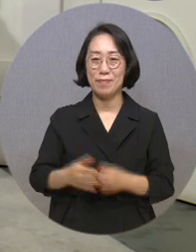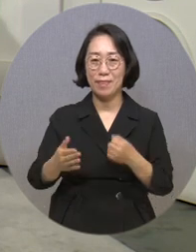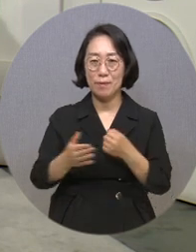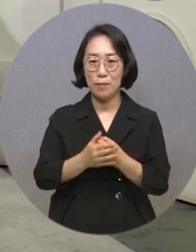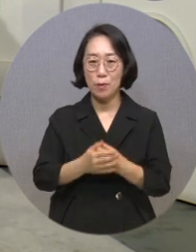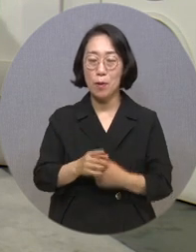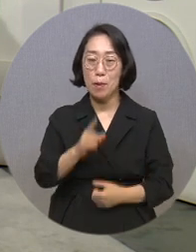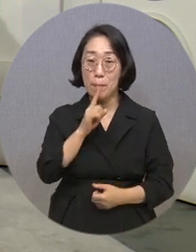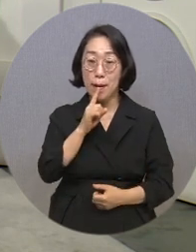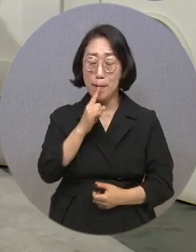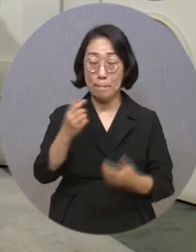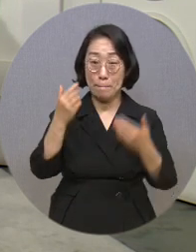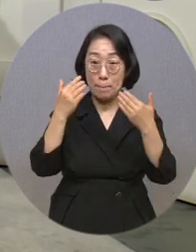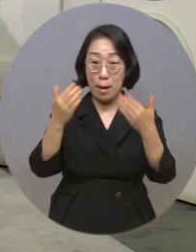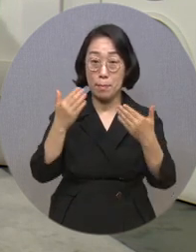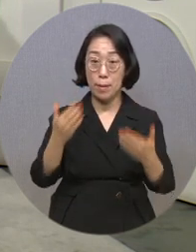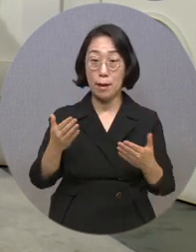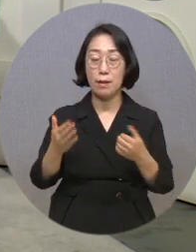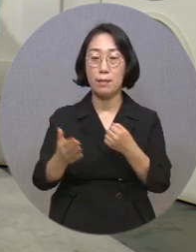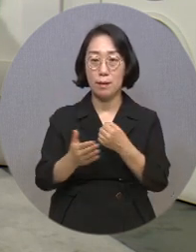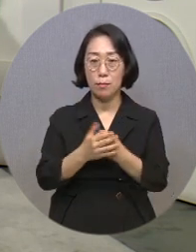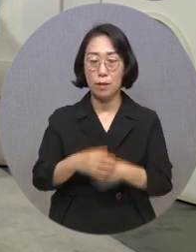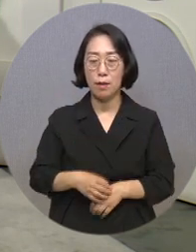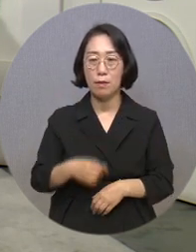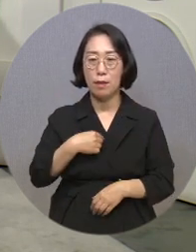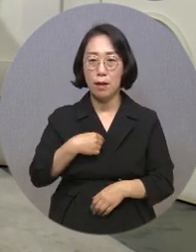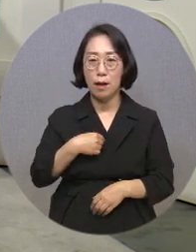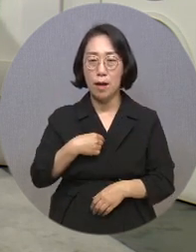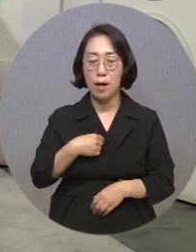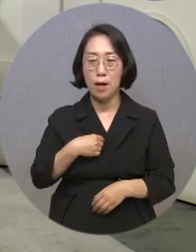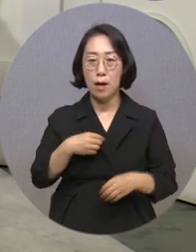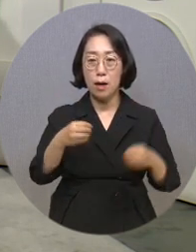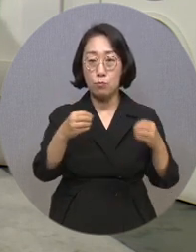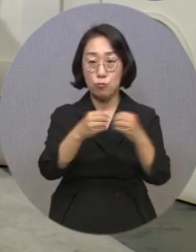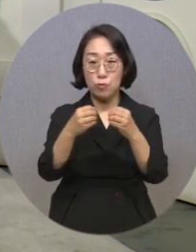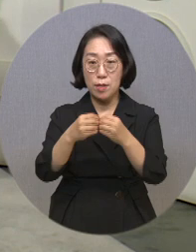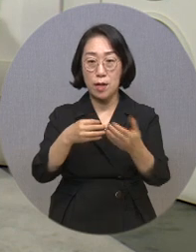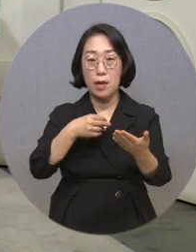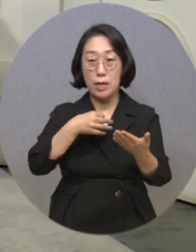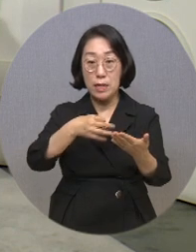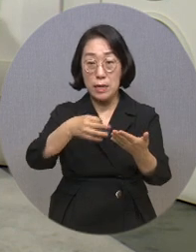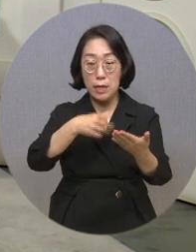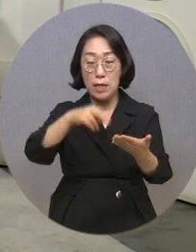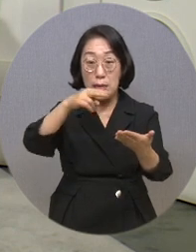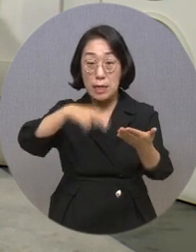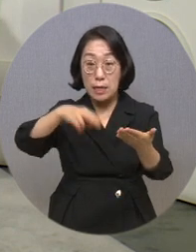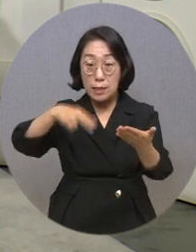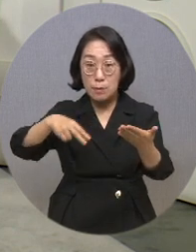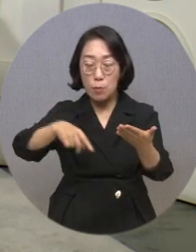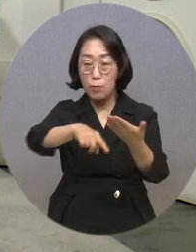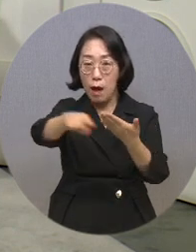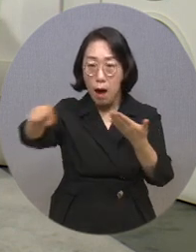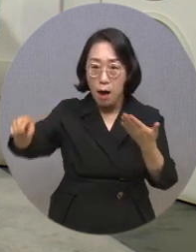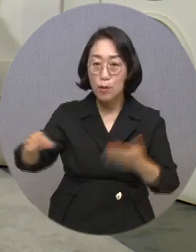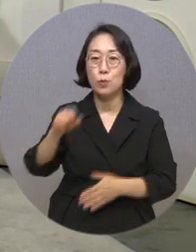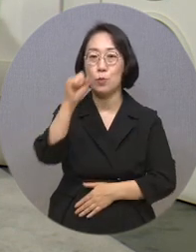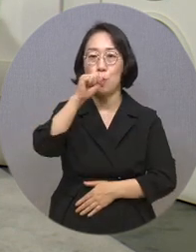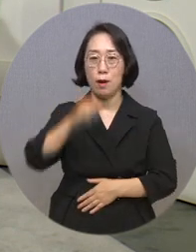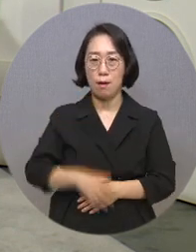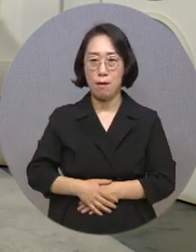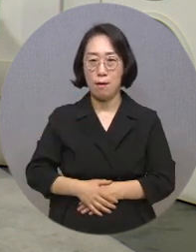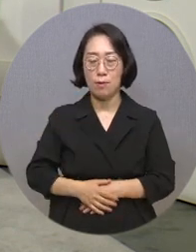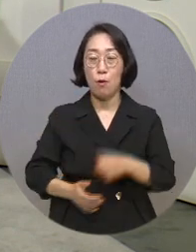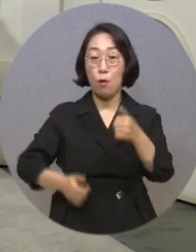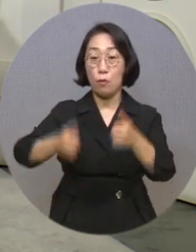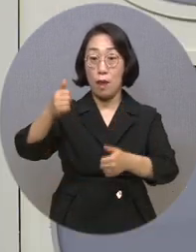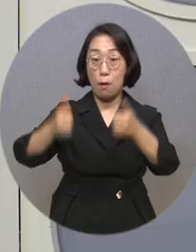발음이 또 정확하고. 그렇죠. 그러니까 제가 시를 낭송하면은 참 시를 잘한다고 해요. 그래서 뭐 시낭송 대회가